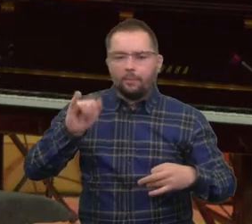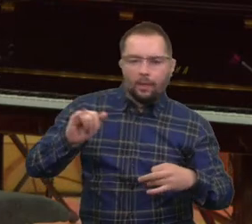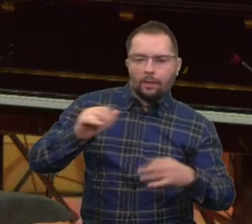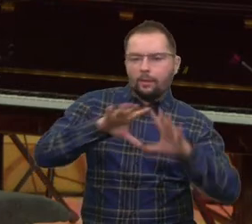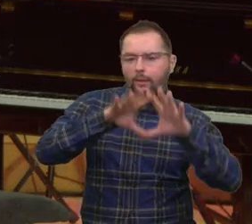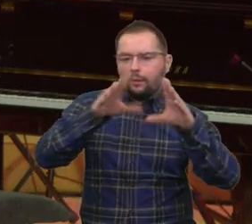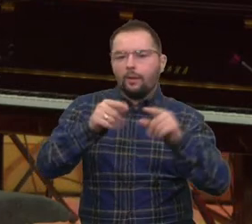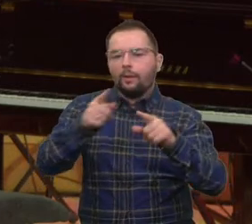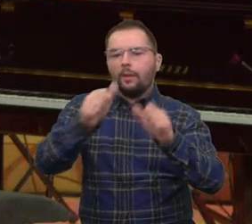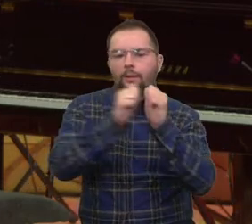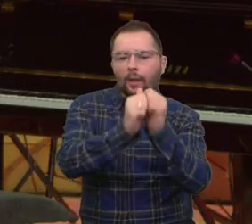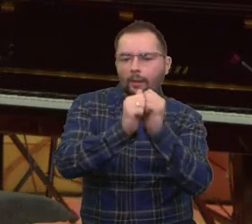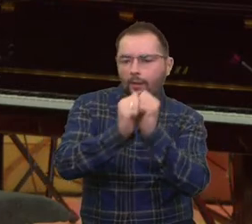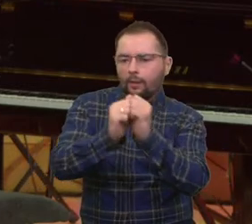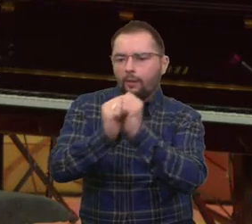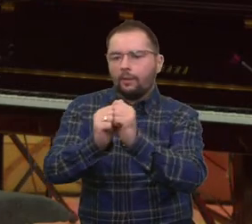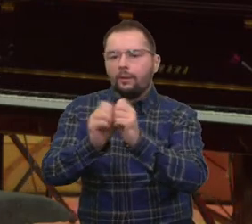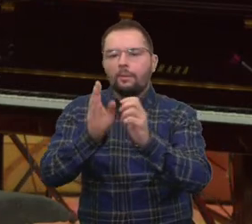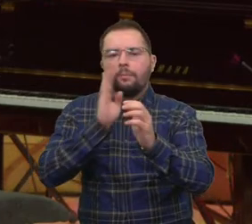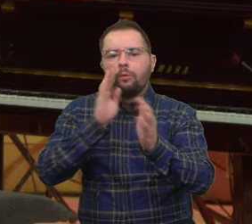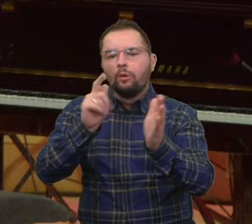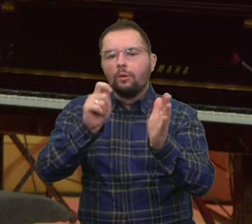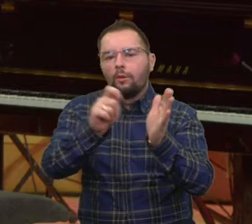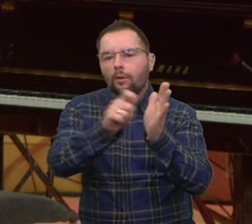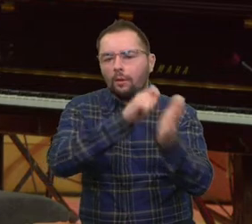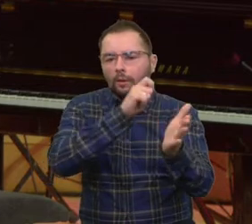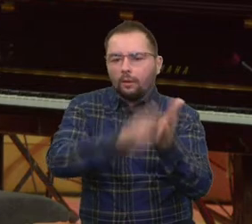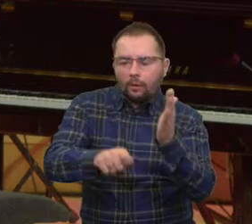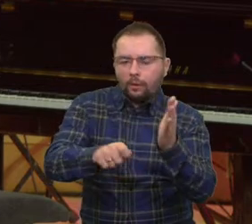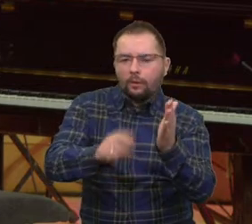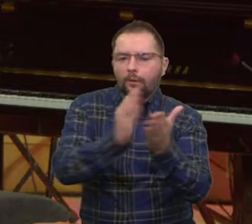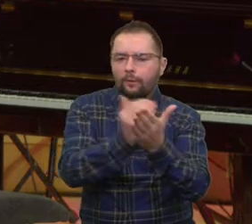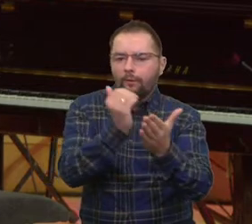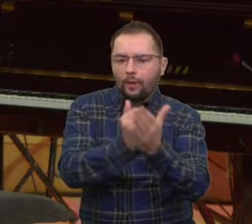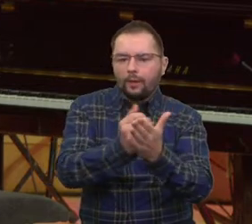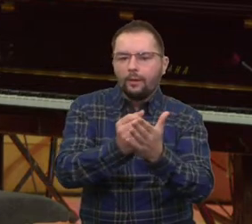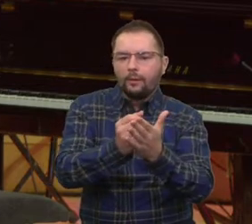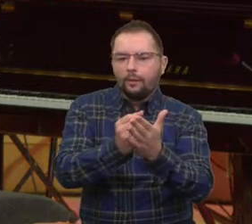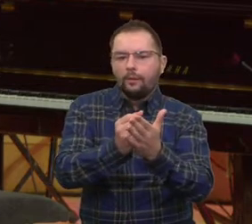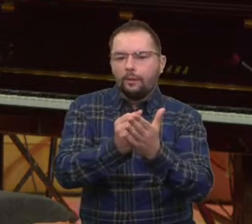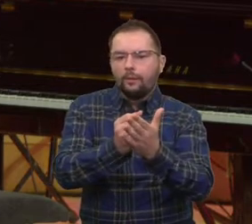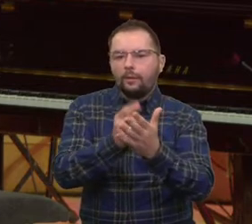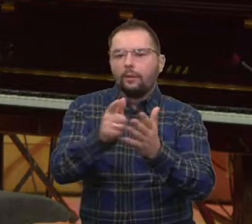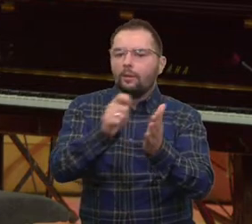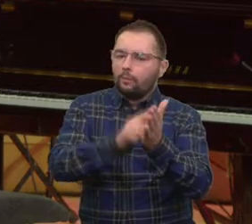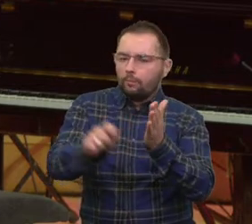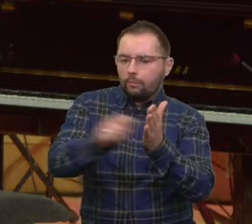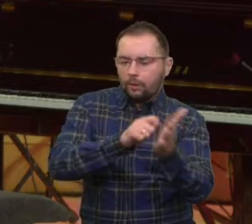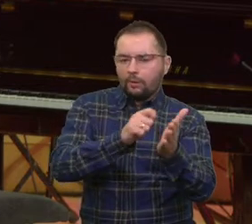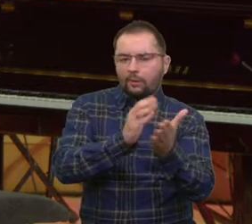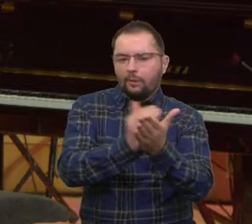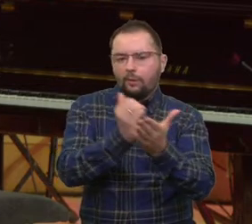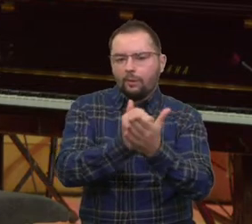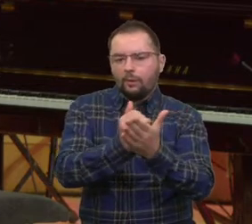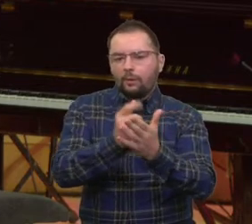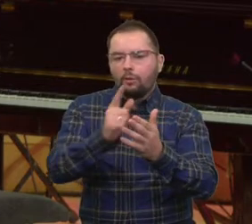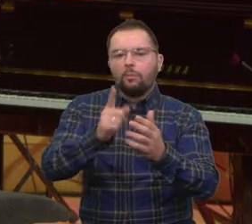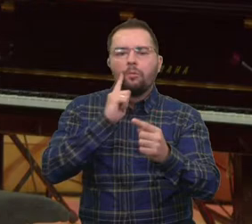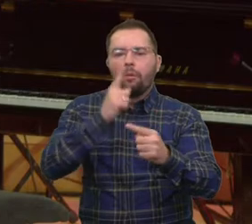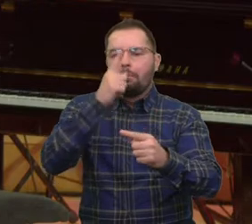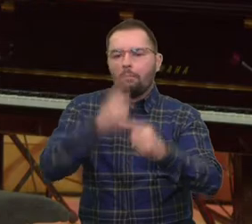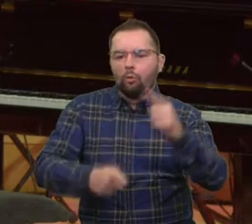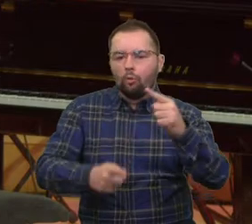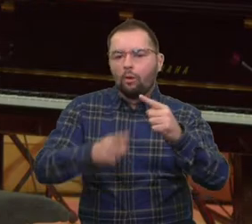pana zadaniem jest zlikwidowanie województwa i urzędu, które pan piastuje w ciągu półtora